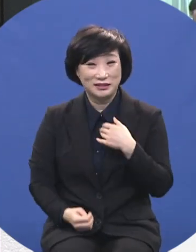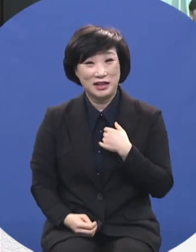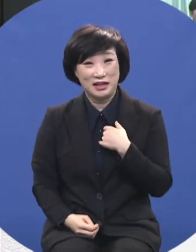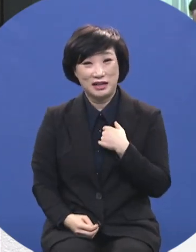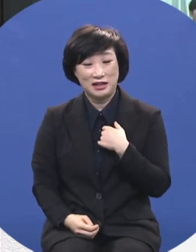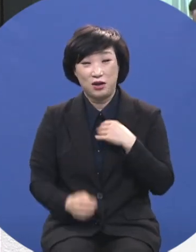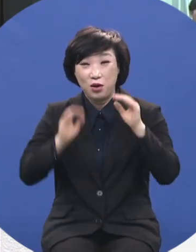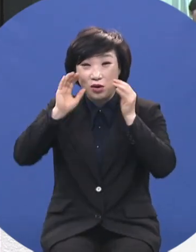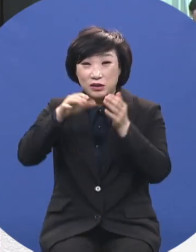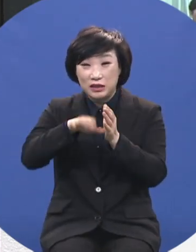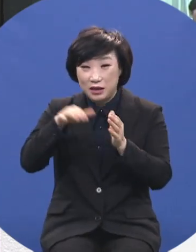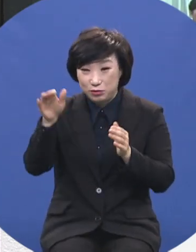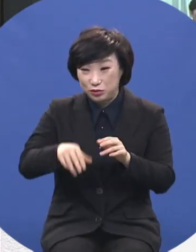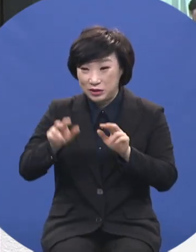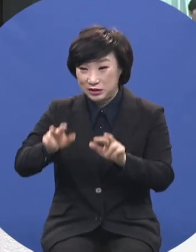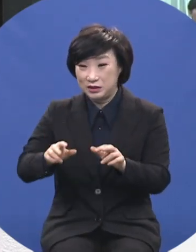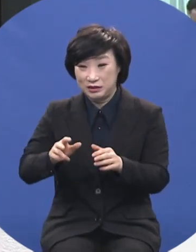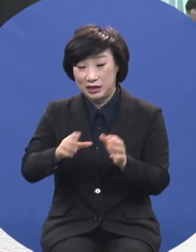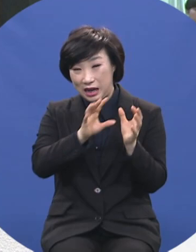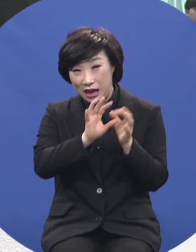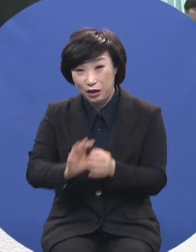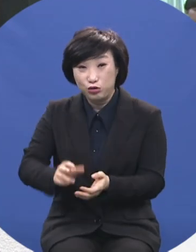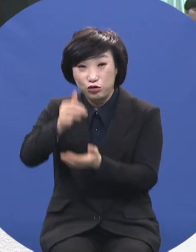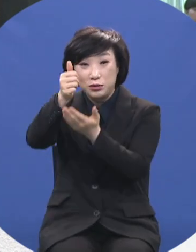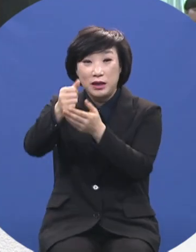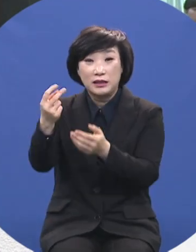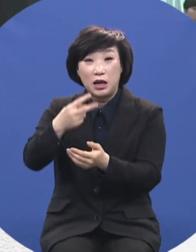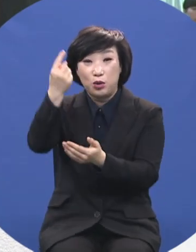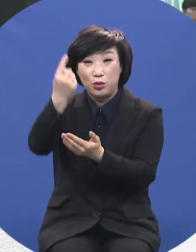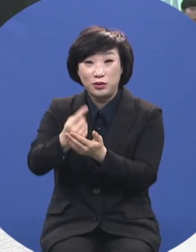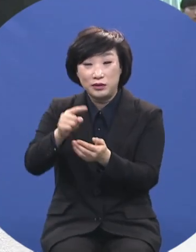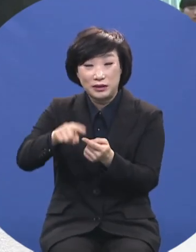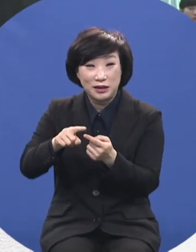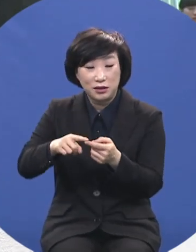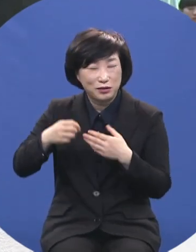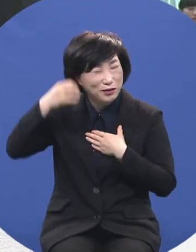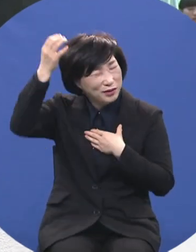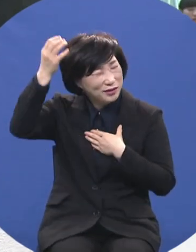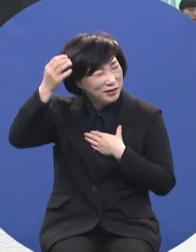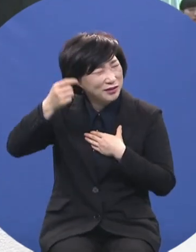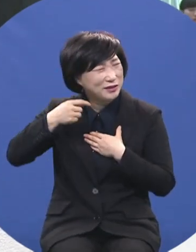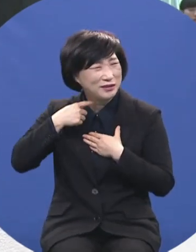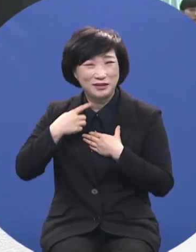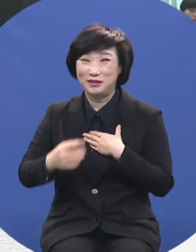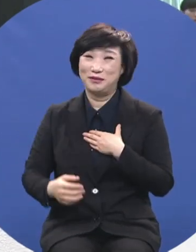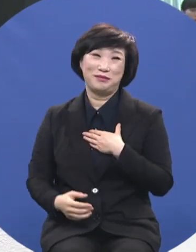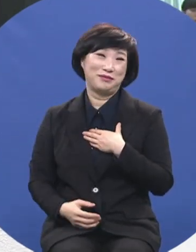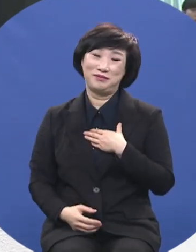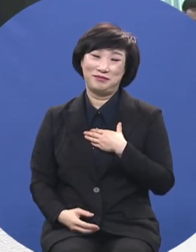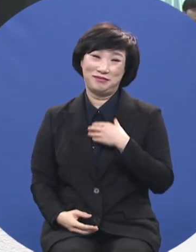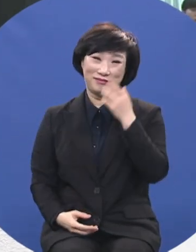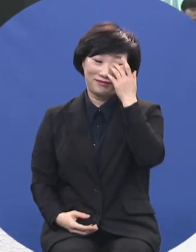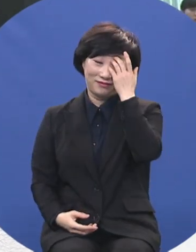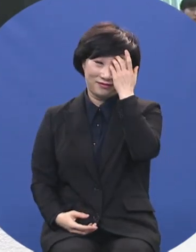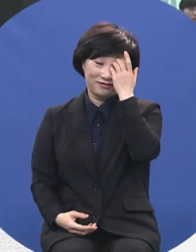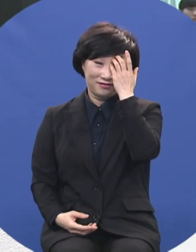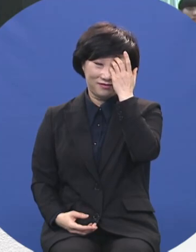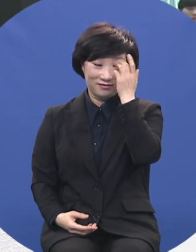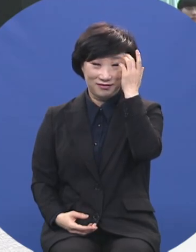전 어려서부터 지금까지 주님의 재림에 대해서 잊어버려 본 적은 별로 없어요.